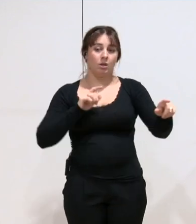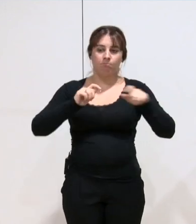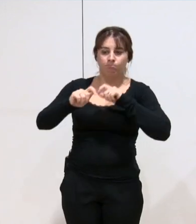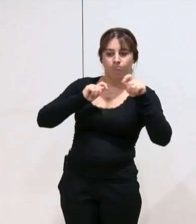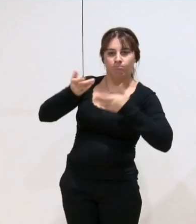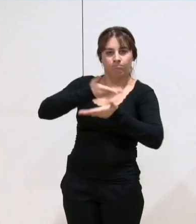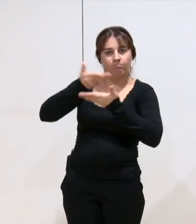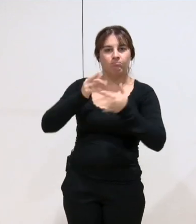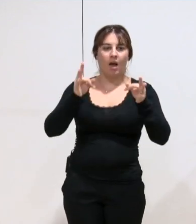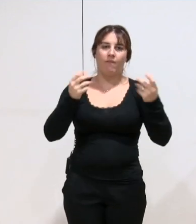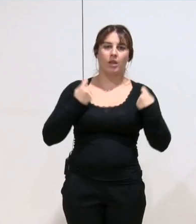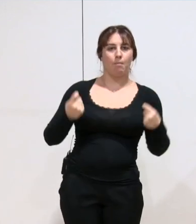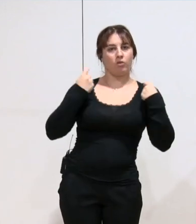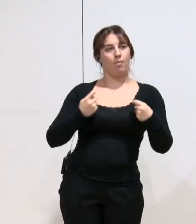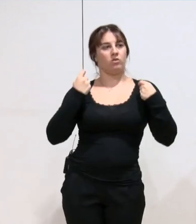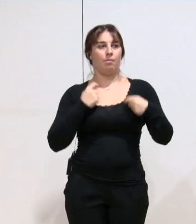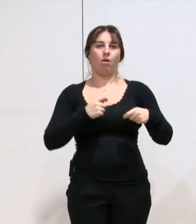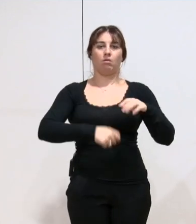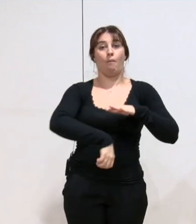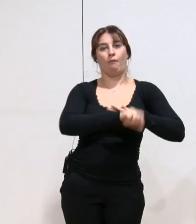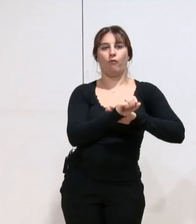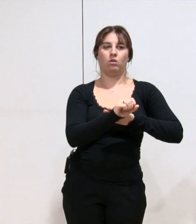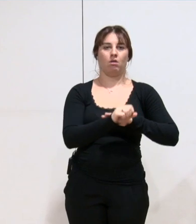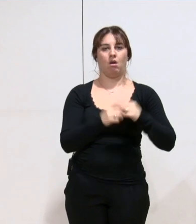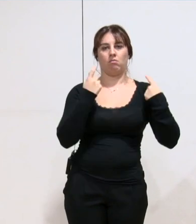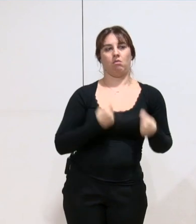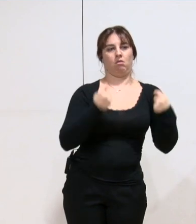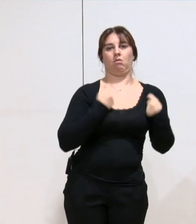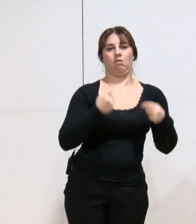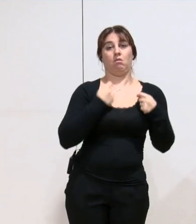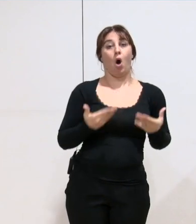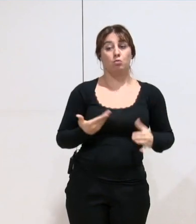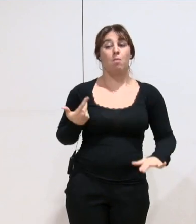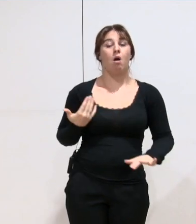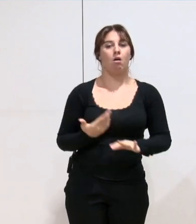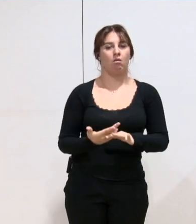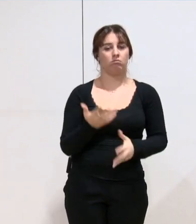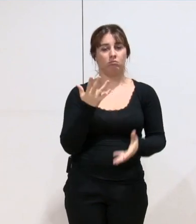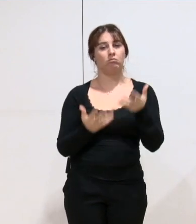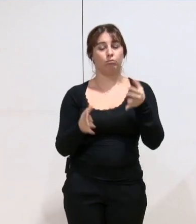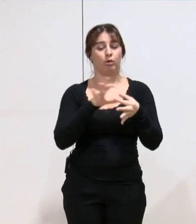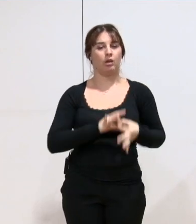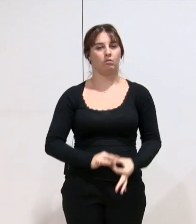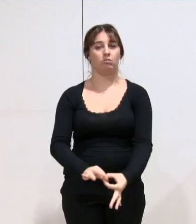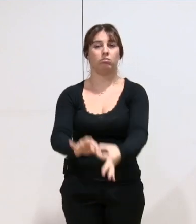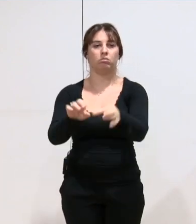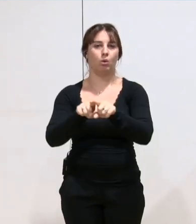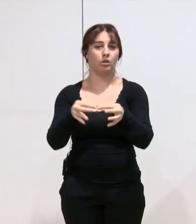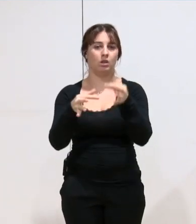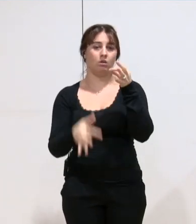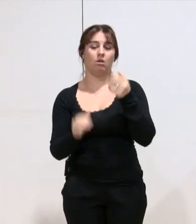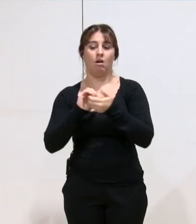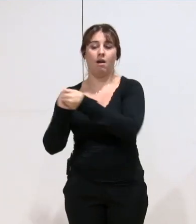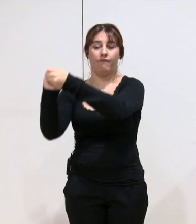des trains de vie du football en ce moment amèneront peut-être là aussi les